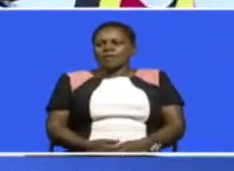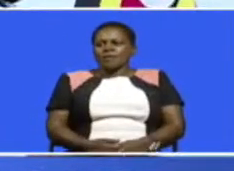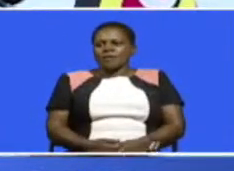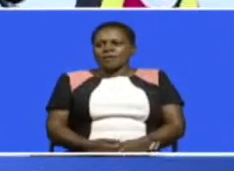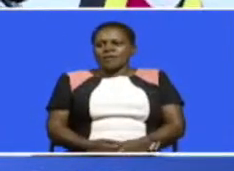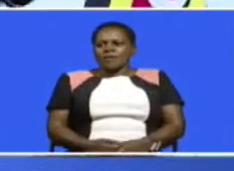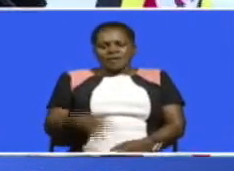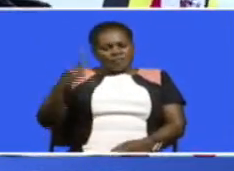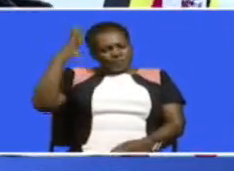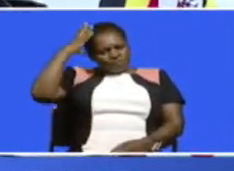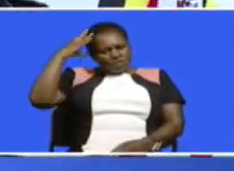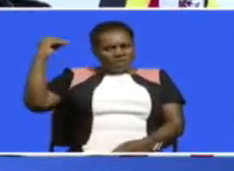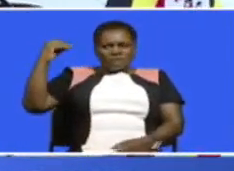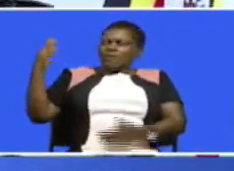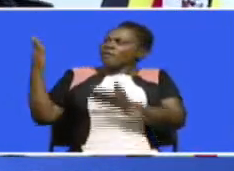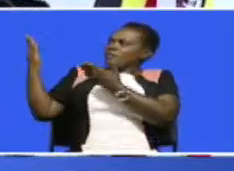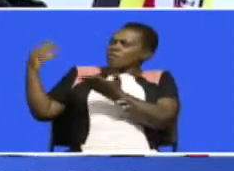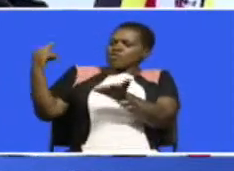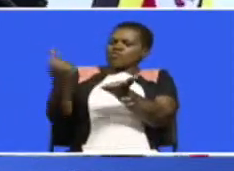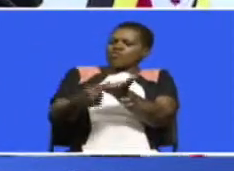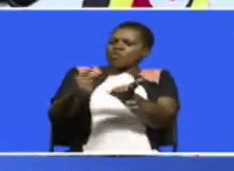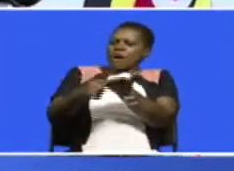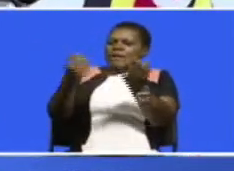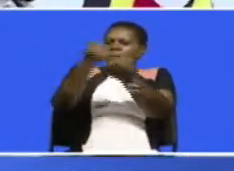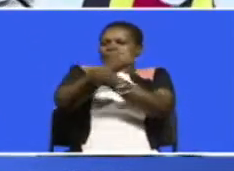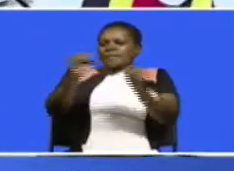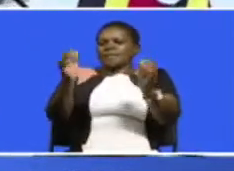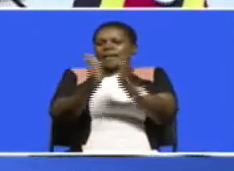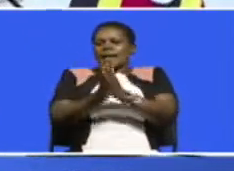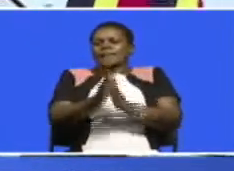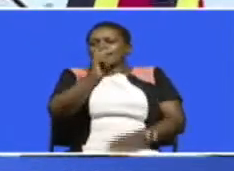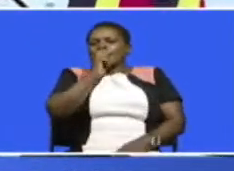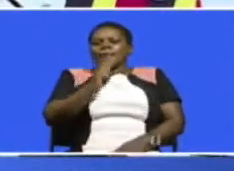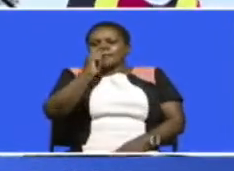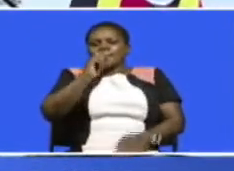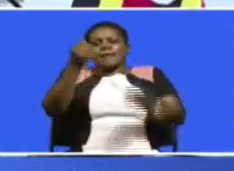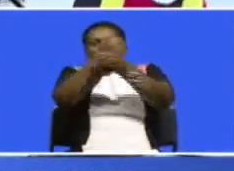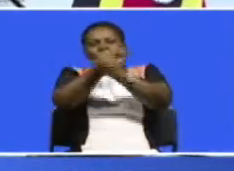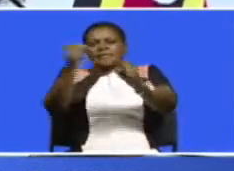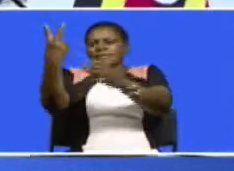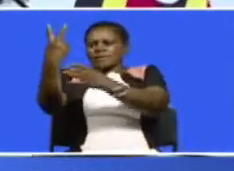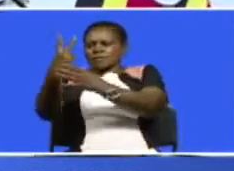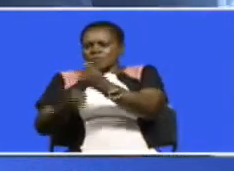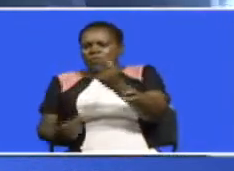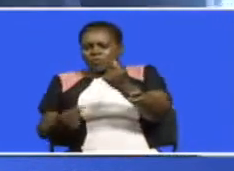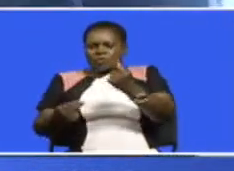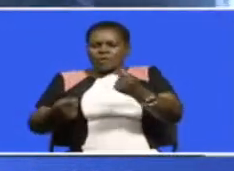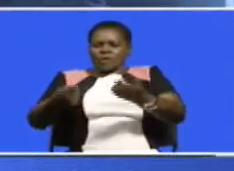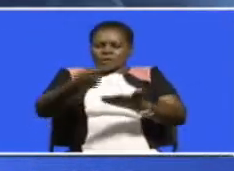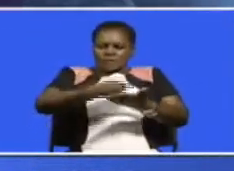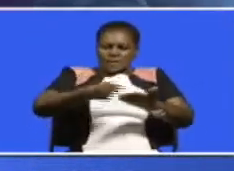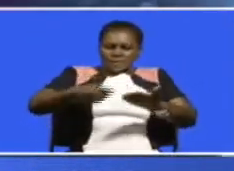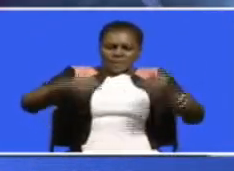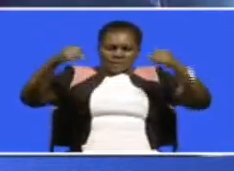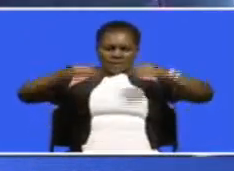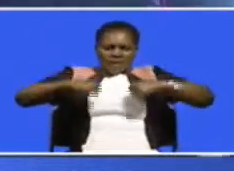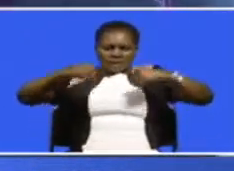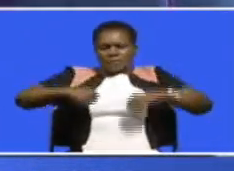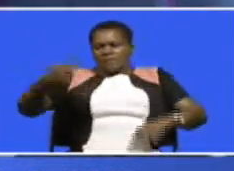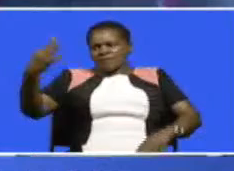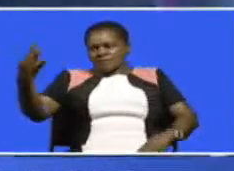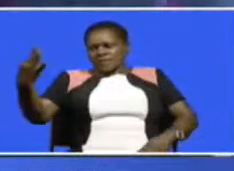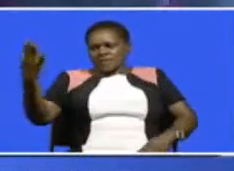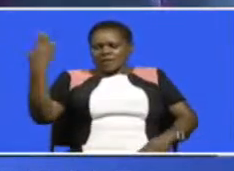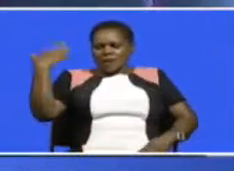Rais Yoweri Kaguta Museveni wa Uganda na mwenzake Samia Suluhu Hassan wa Tanzania walitia saini mikataba tatu mjini